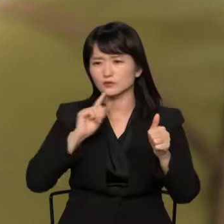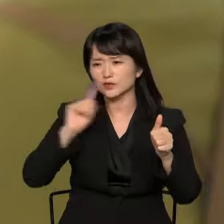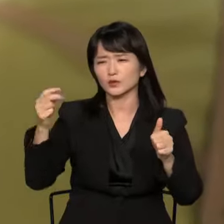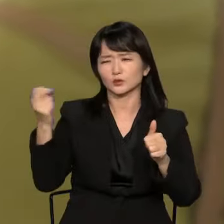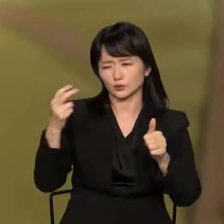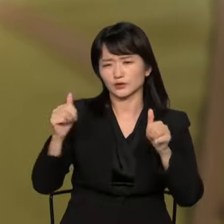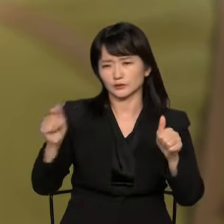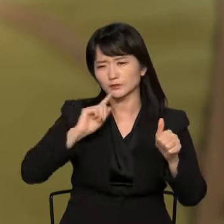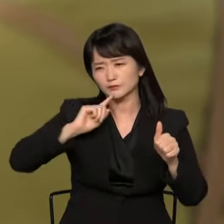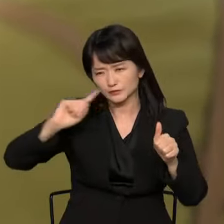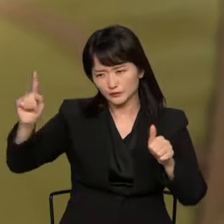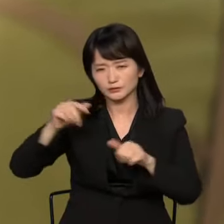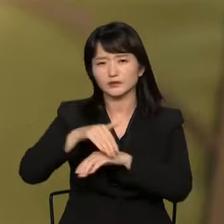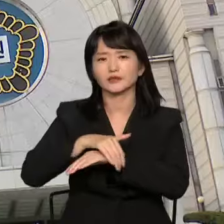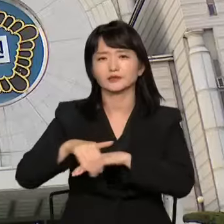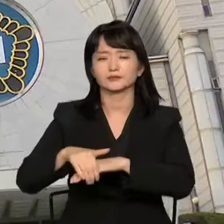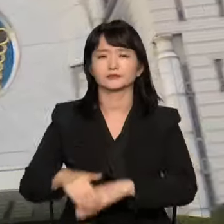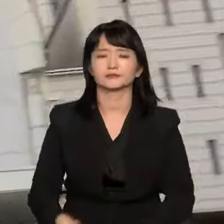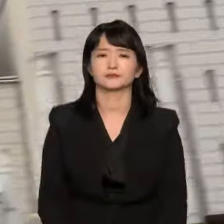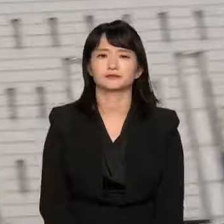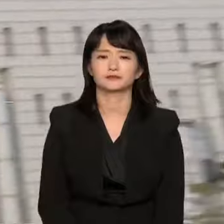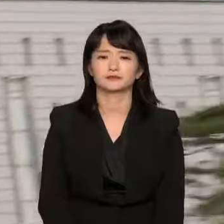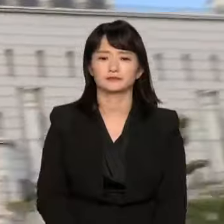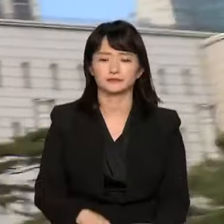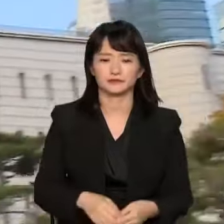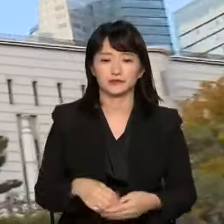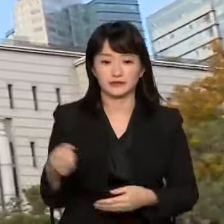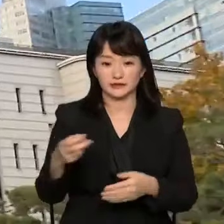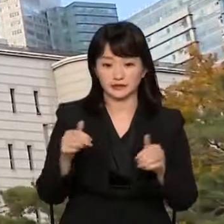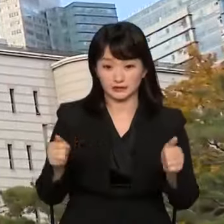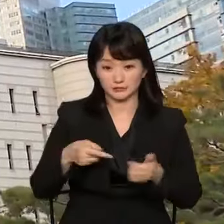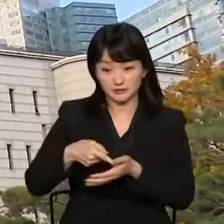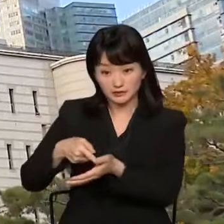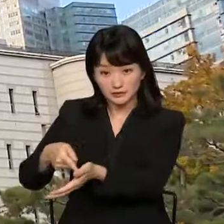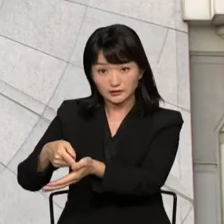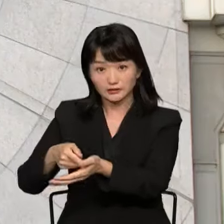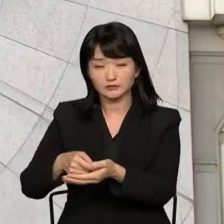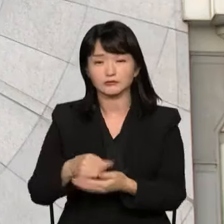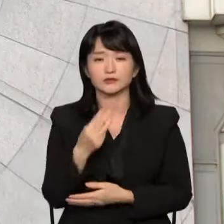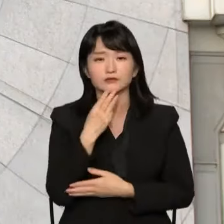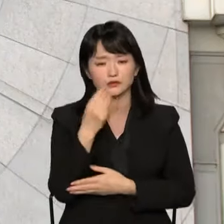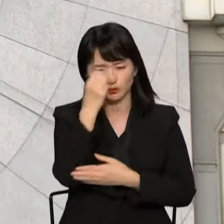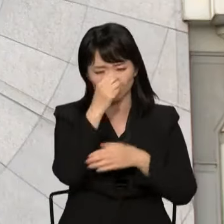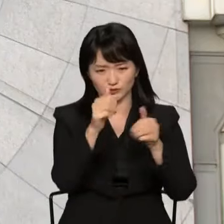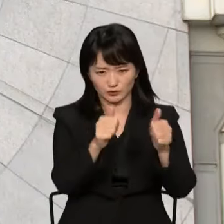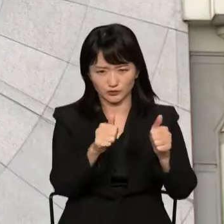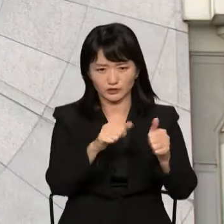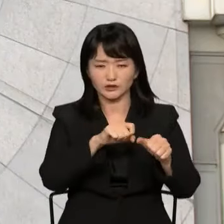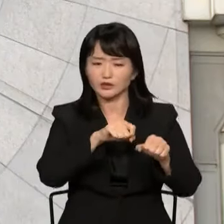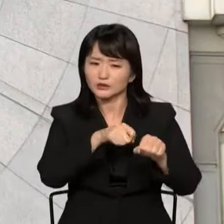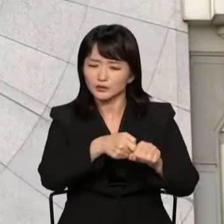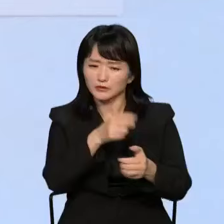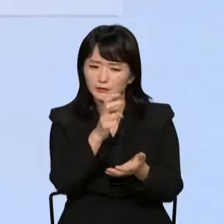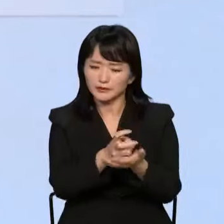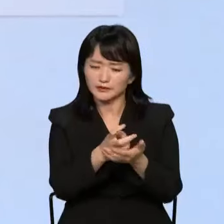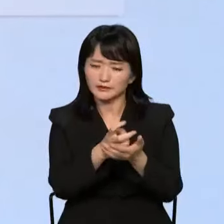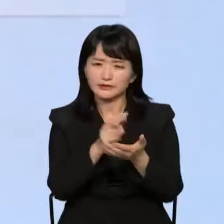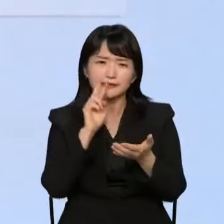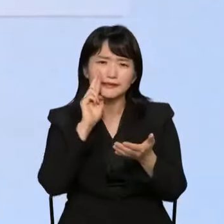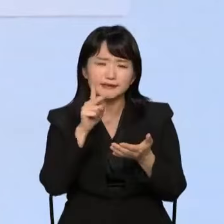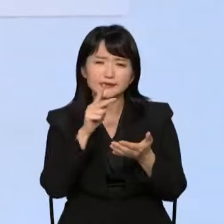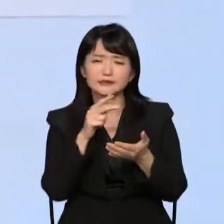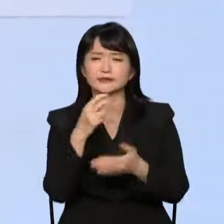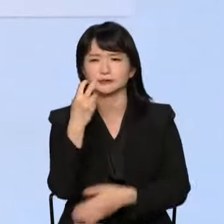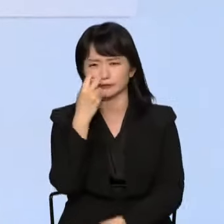등 절차를 이어간다는 입장입니다. 재정 신청을 통해 최종적으로는 서울고등법원에서 처분의 정당성을 따져보게 될